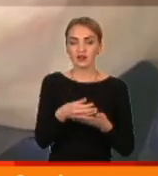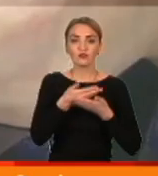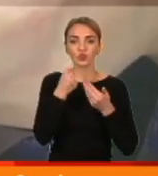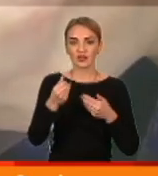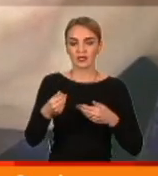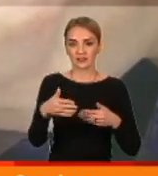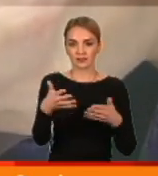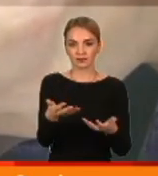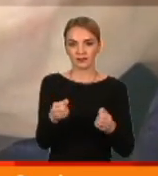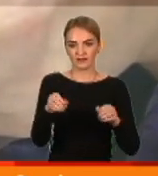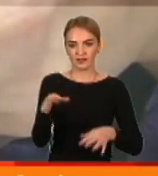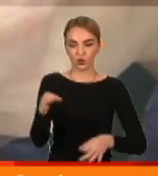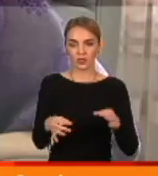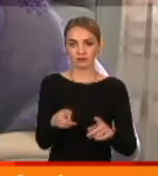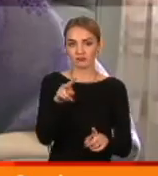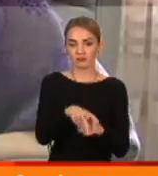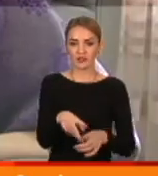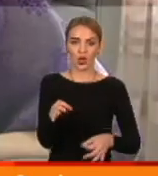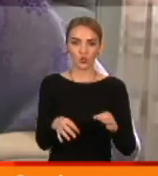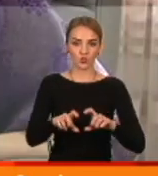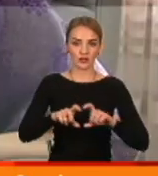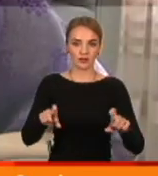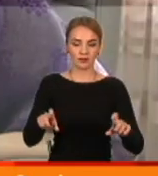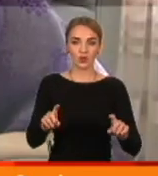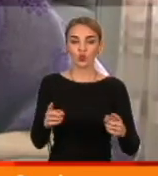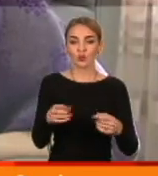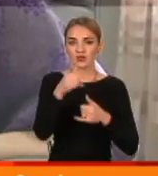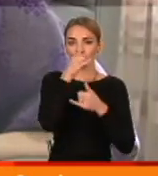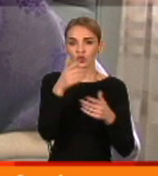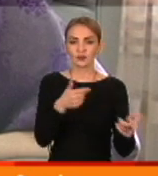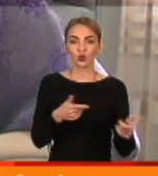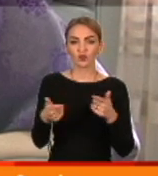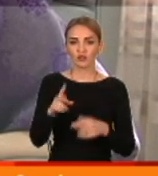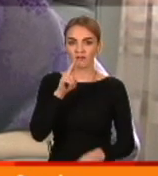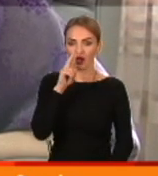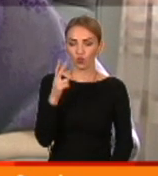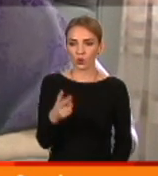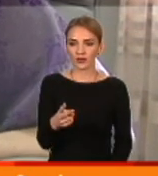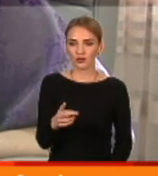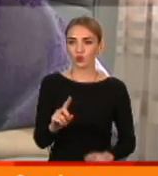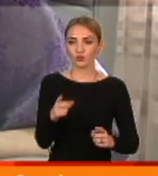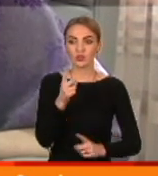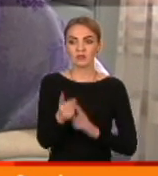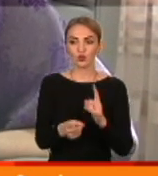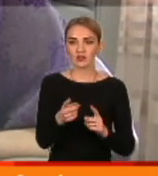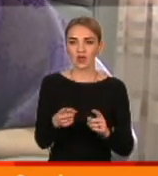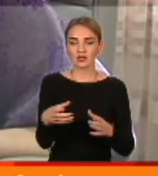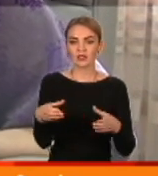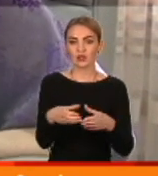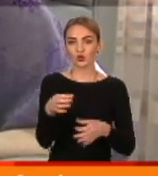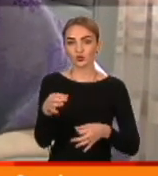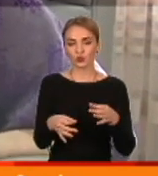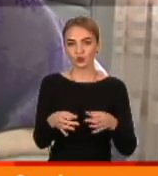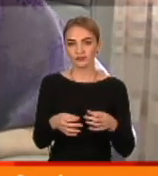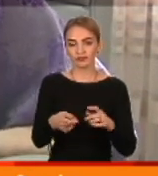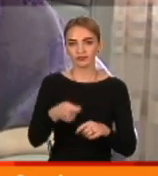відсутність вироків перекладає на суди. Чомусь ми не можемо вийти в підготовче вже 2 роки, чомусь змінюється склад суду, чомусь